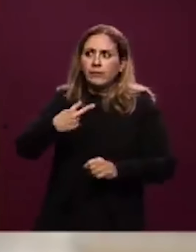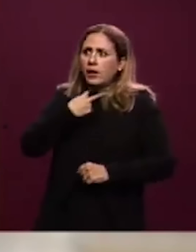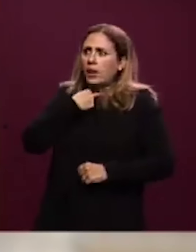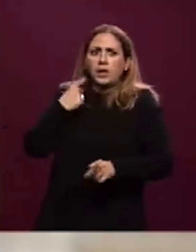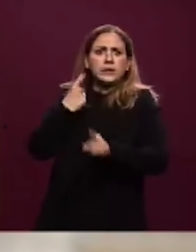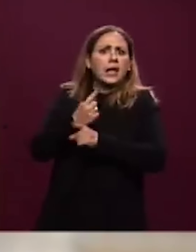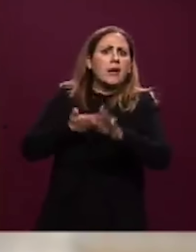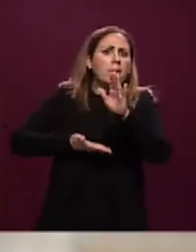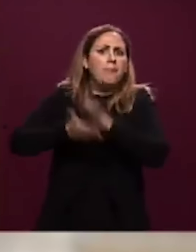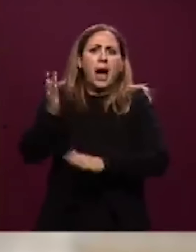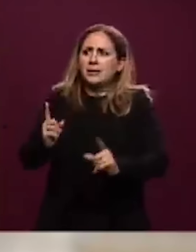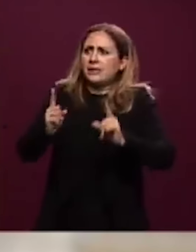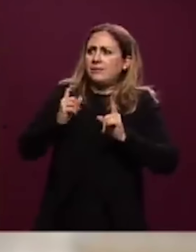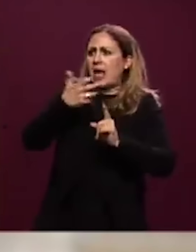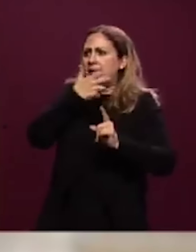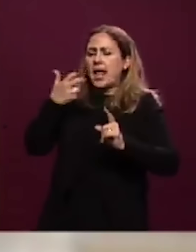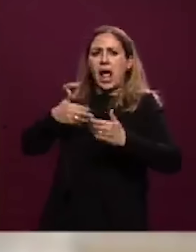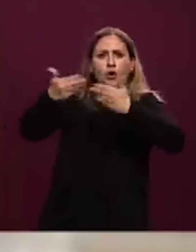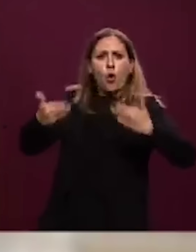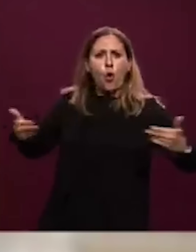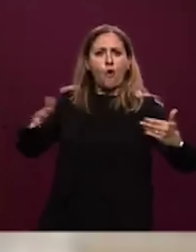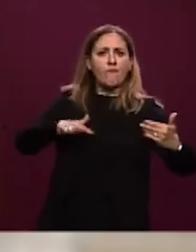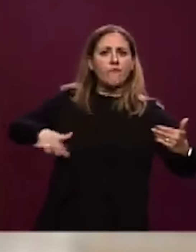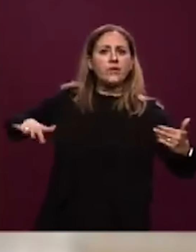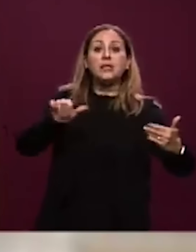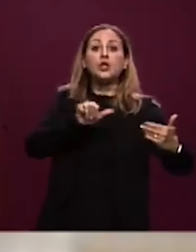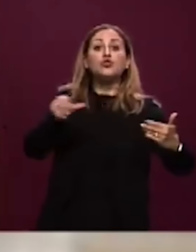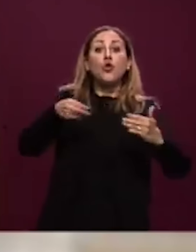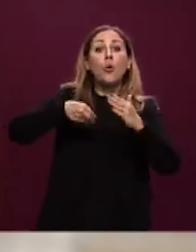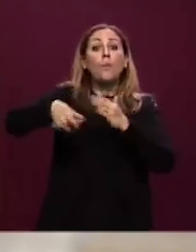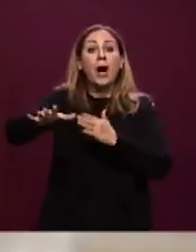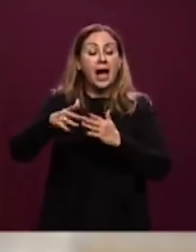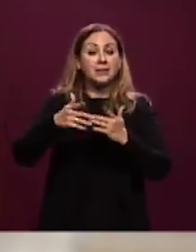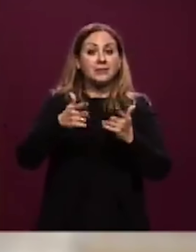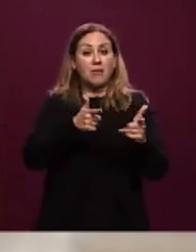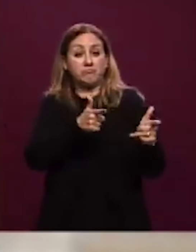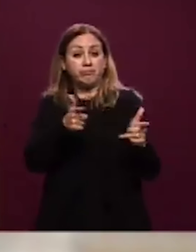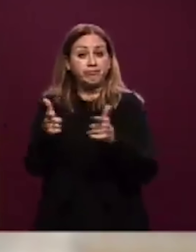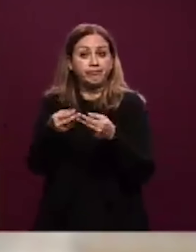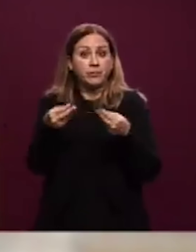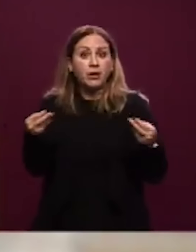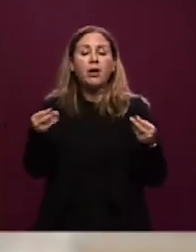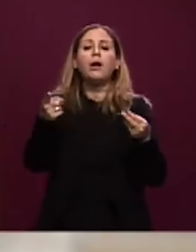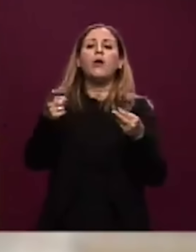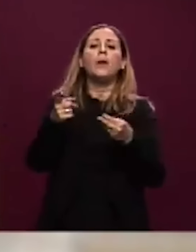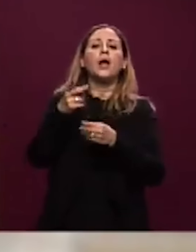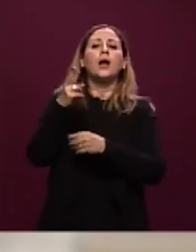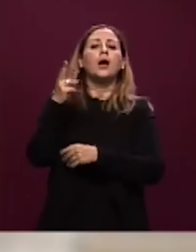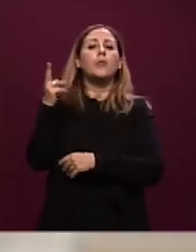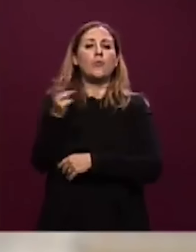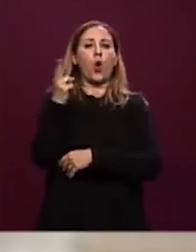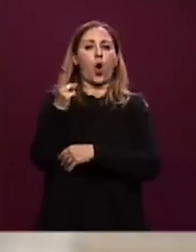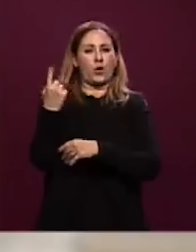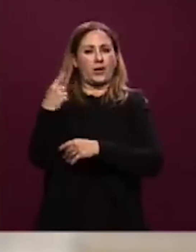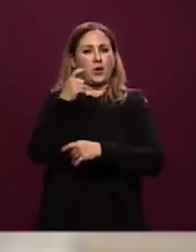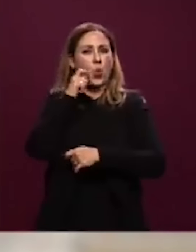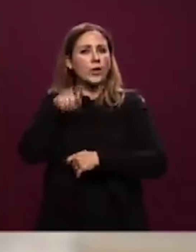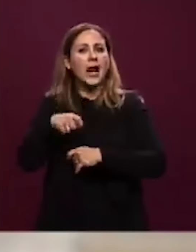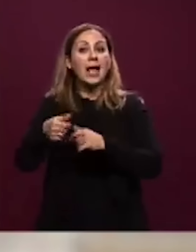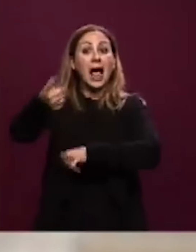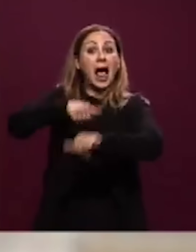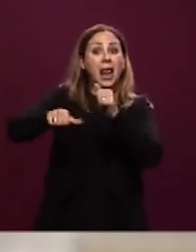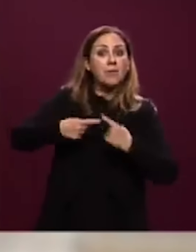stiamo qua a inviare armi e aspettare che gli ucraini muoiano al posto nostro. Quindi c'è